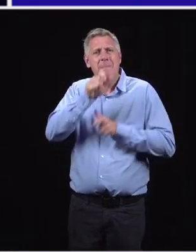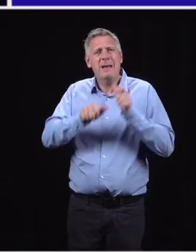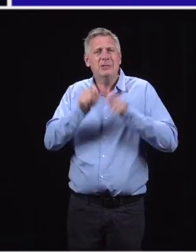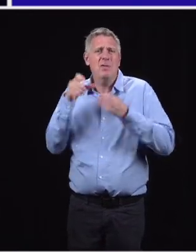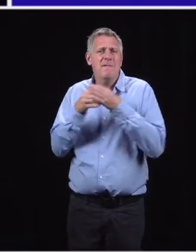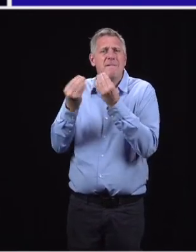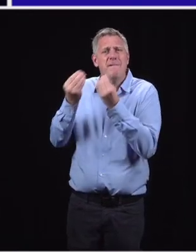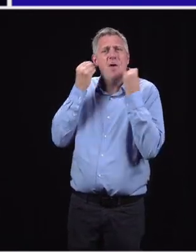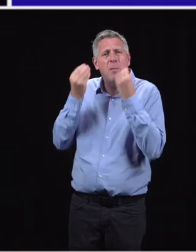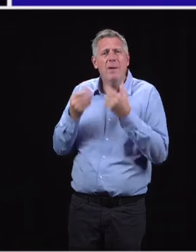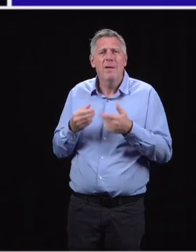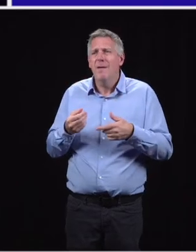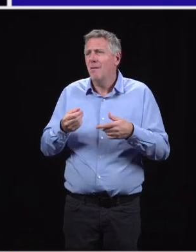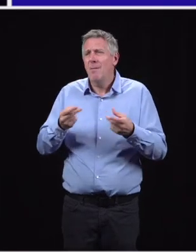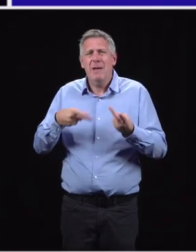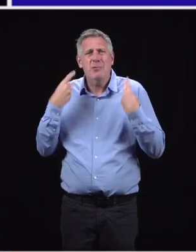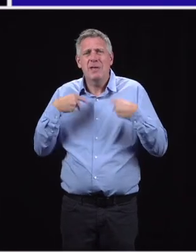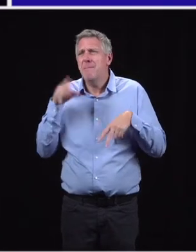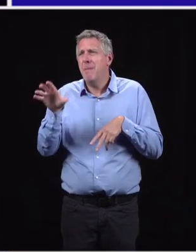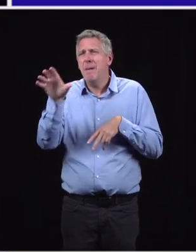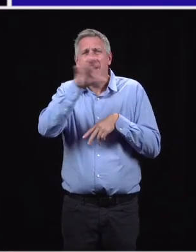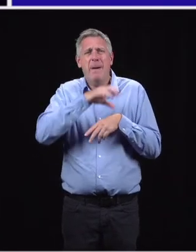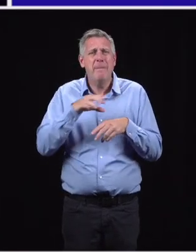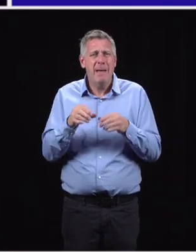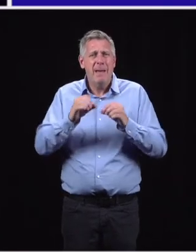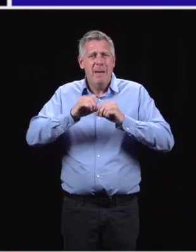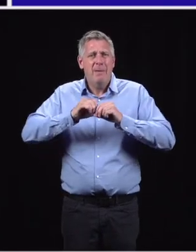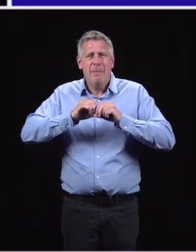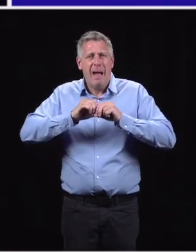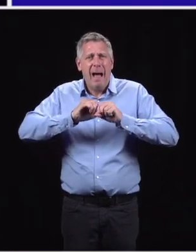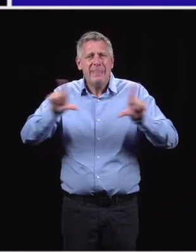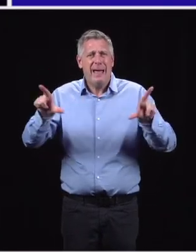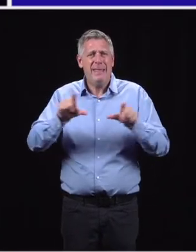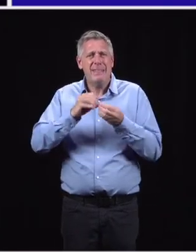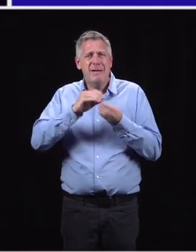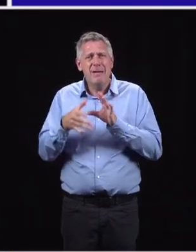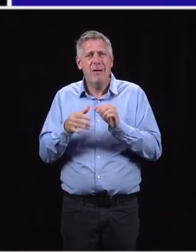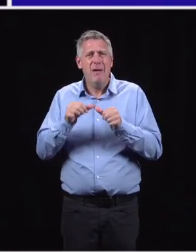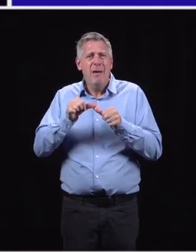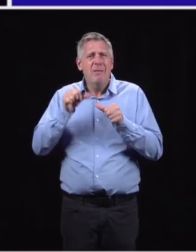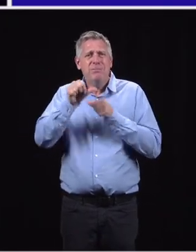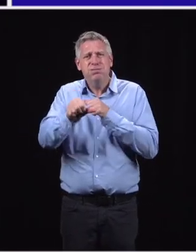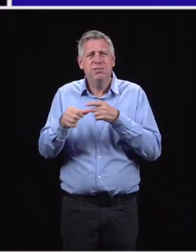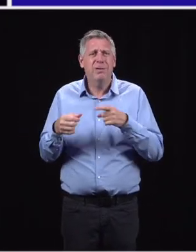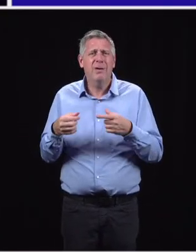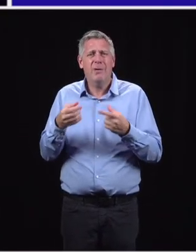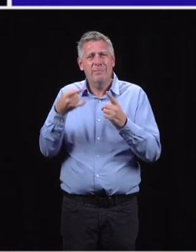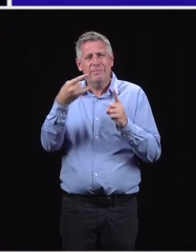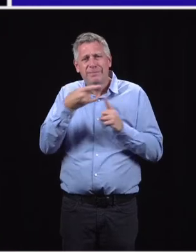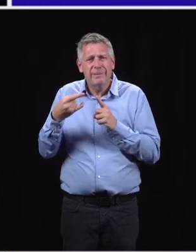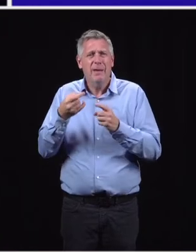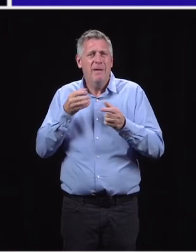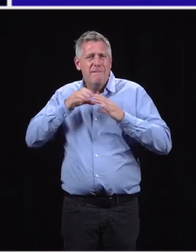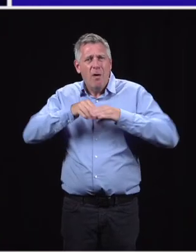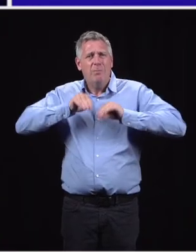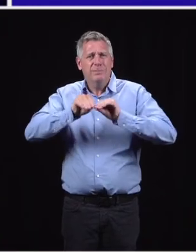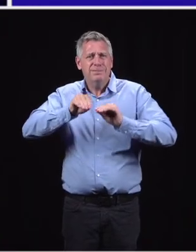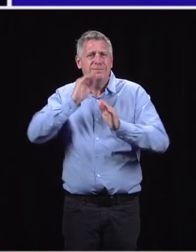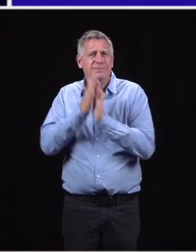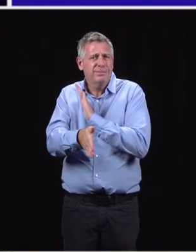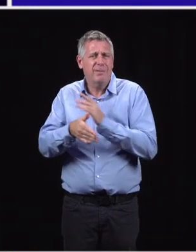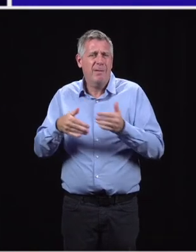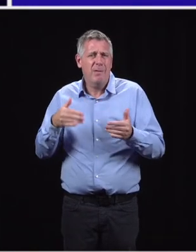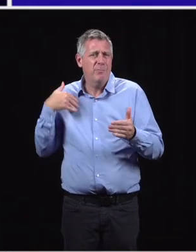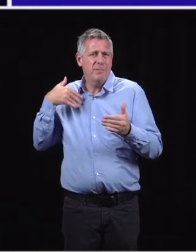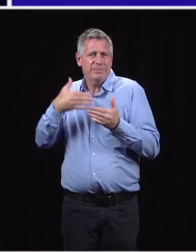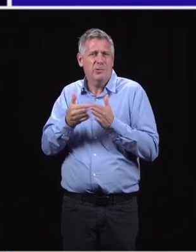animés par des conjugueurs donc voilà comment est-ce qu'on intervient de façon vraiment très opérationnelle et très concrète au côté diversité et en nous accueillant ici